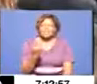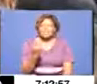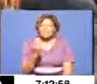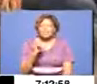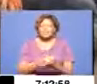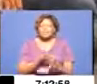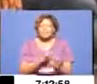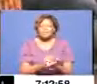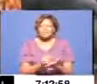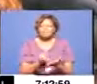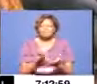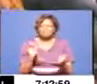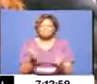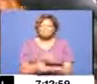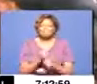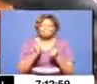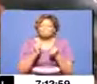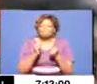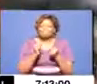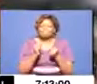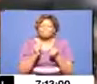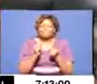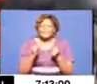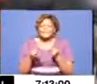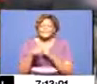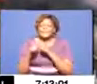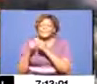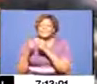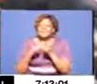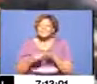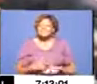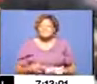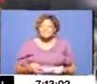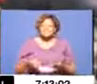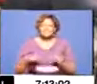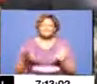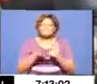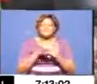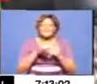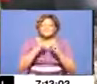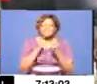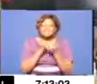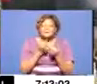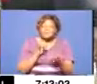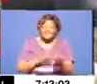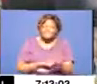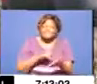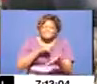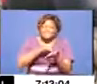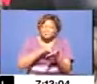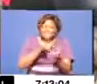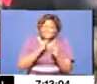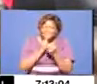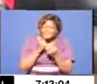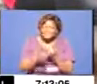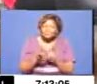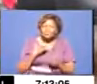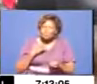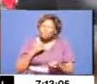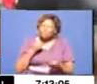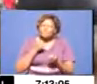hawezi kubanduka. Na mimi ni mchezaji wa timu, na nikiwa kwa timu hiyo nataka